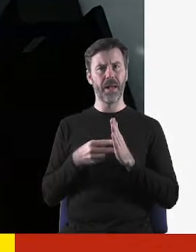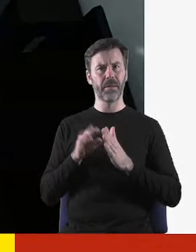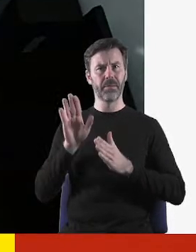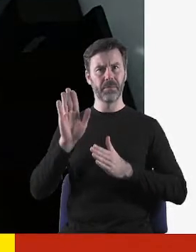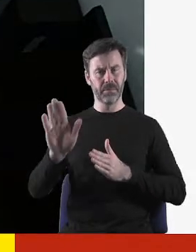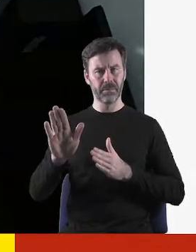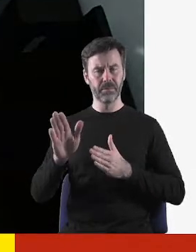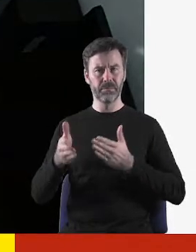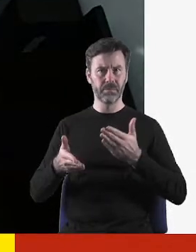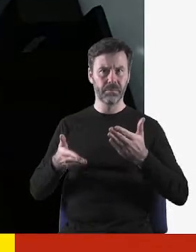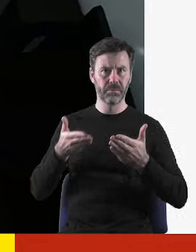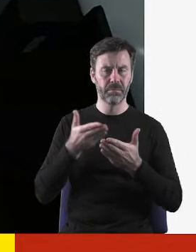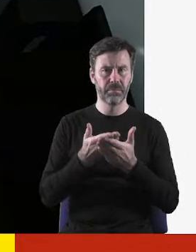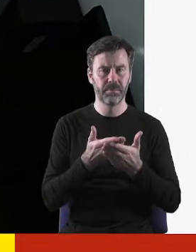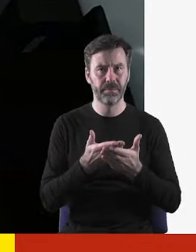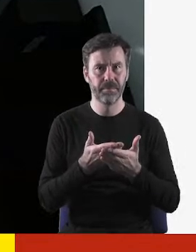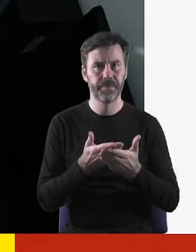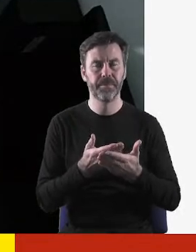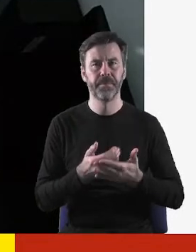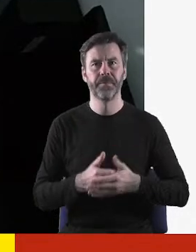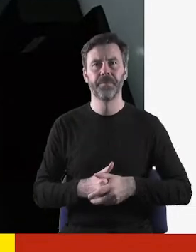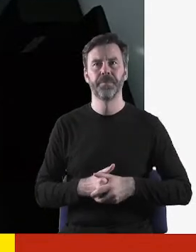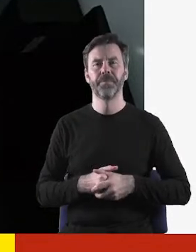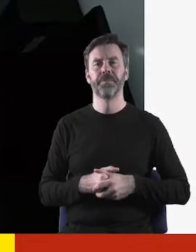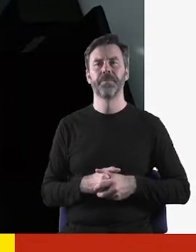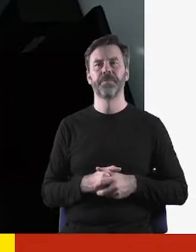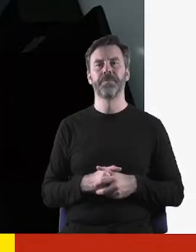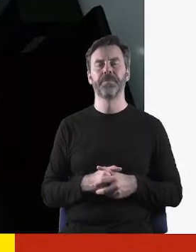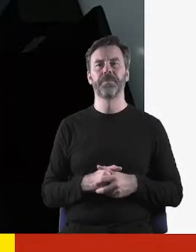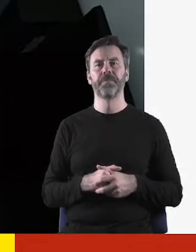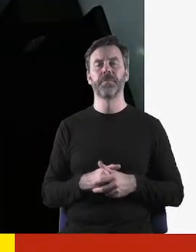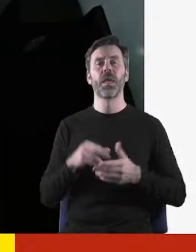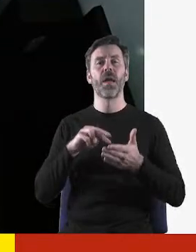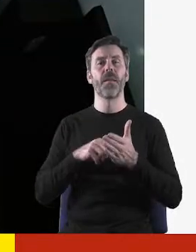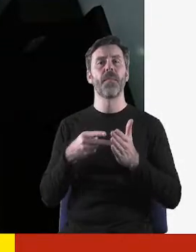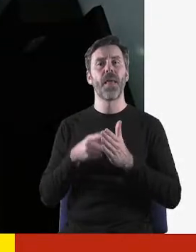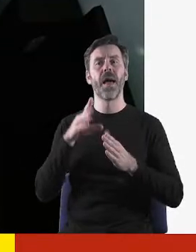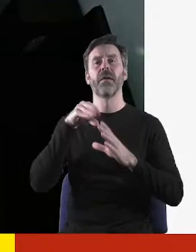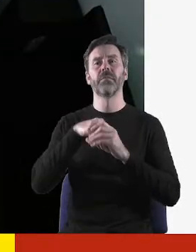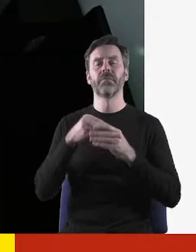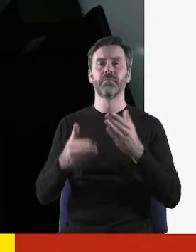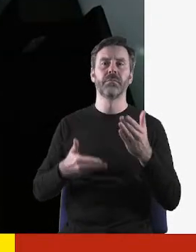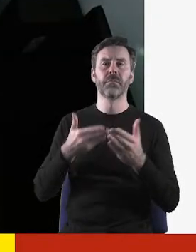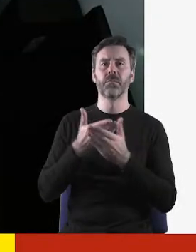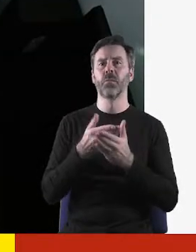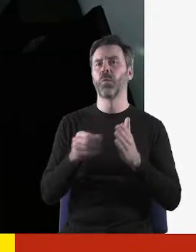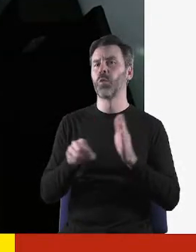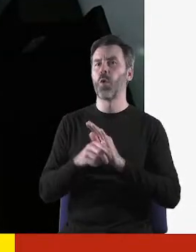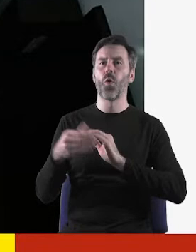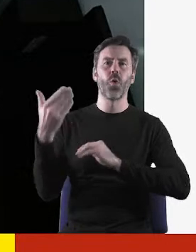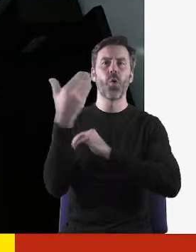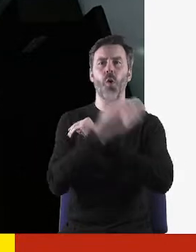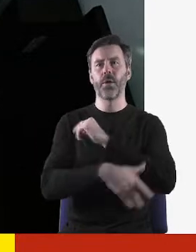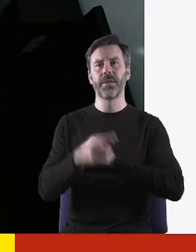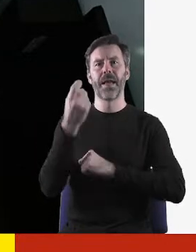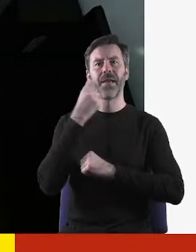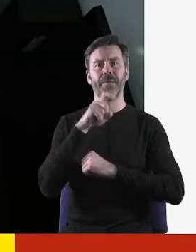powiem, w tym zakresie, który to plan został złożony w terminie do końca